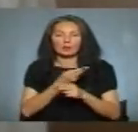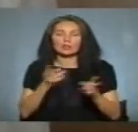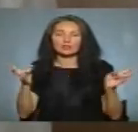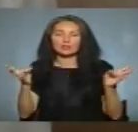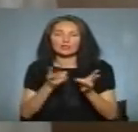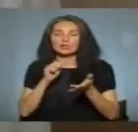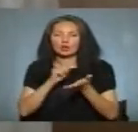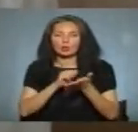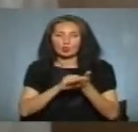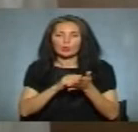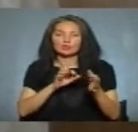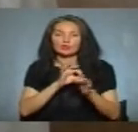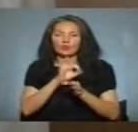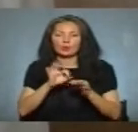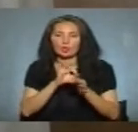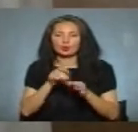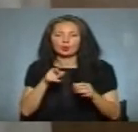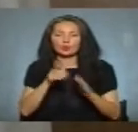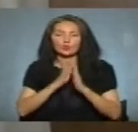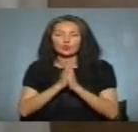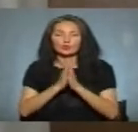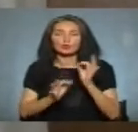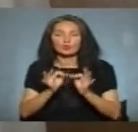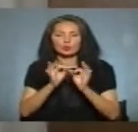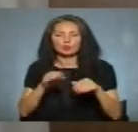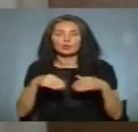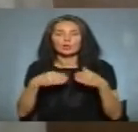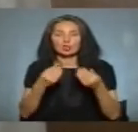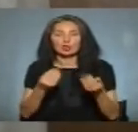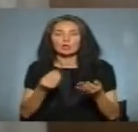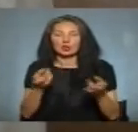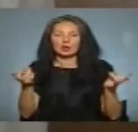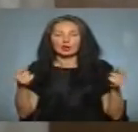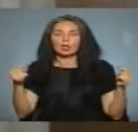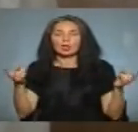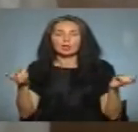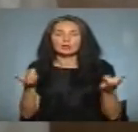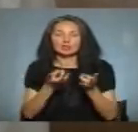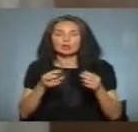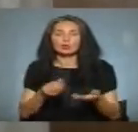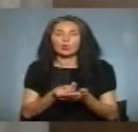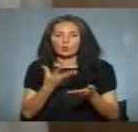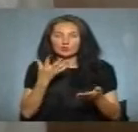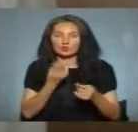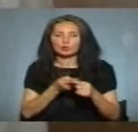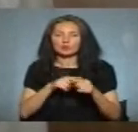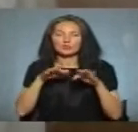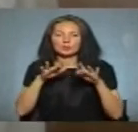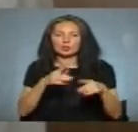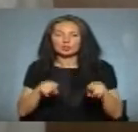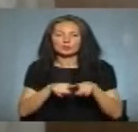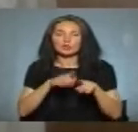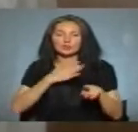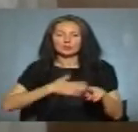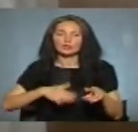будівництво. Тому ми просимо суд дати належну оцінку вказаним доказам і задовольнити наш позов